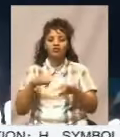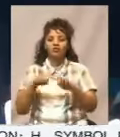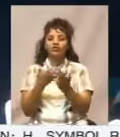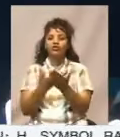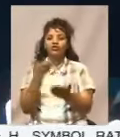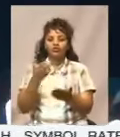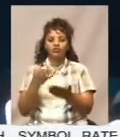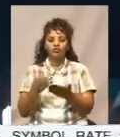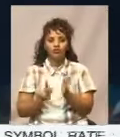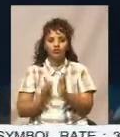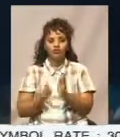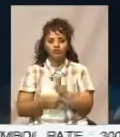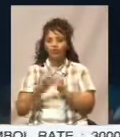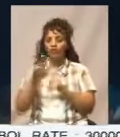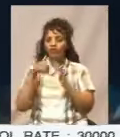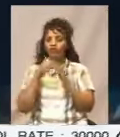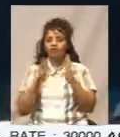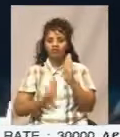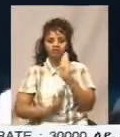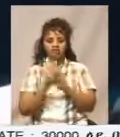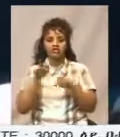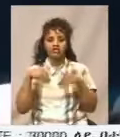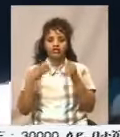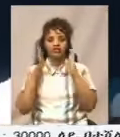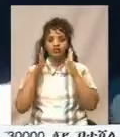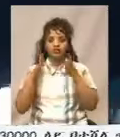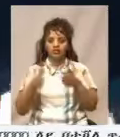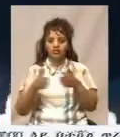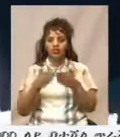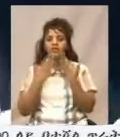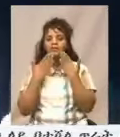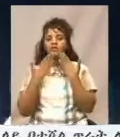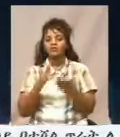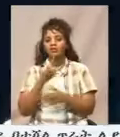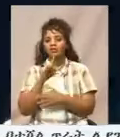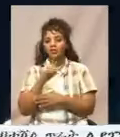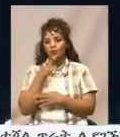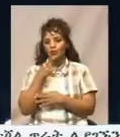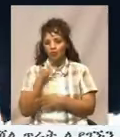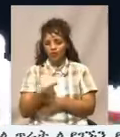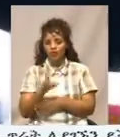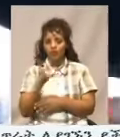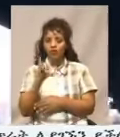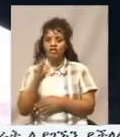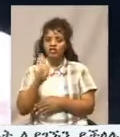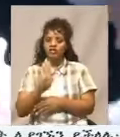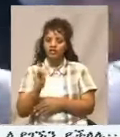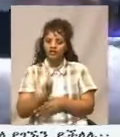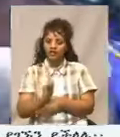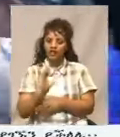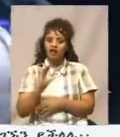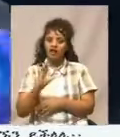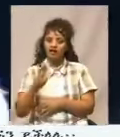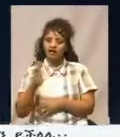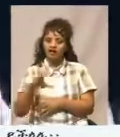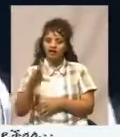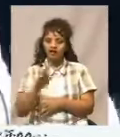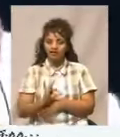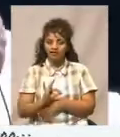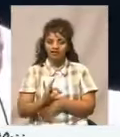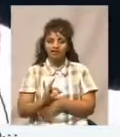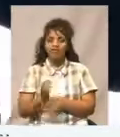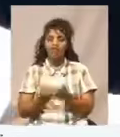ኢኮኖሚያዊ፣ ፖለቲካዊ ብሎም ሁለንተናዊ እድገት የሰጠው ትኩረት የሚያስመሰግን ነው ብሏል። ኮይሻን ሀላለኬራን የሚያለማው